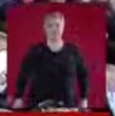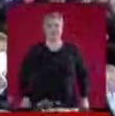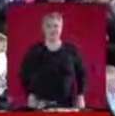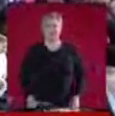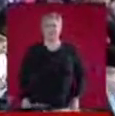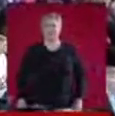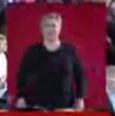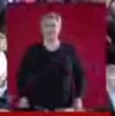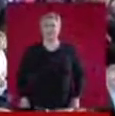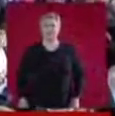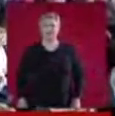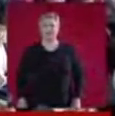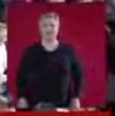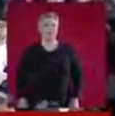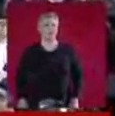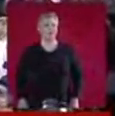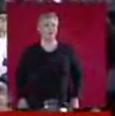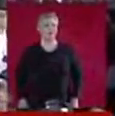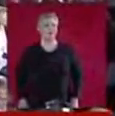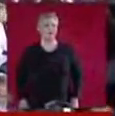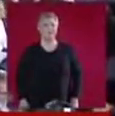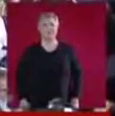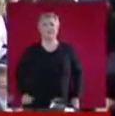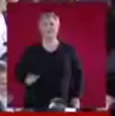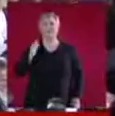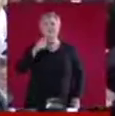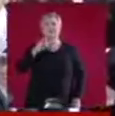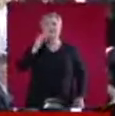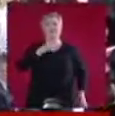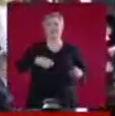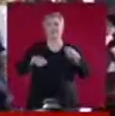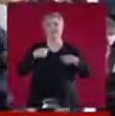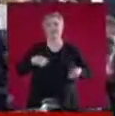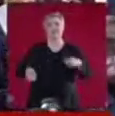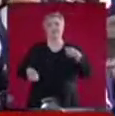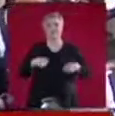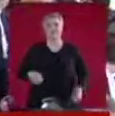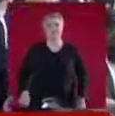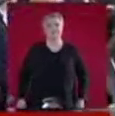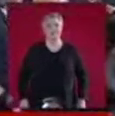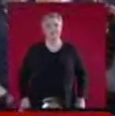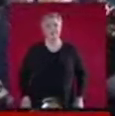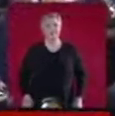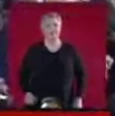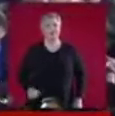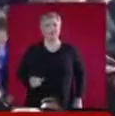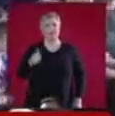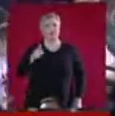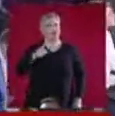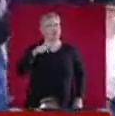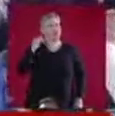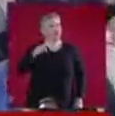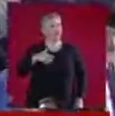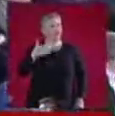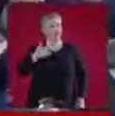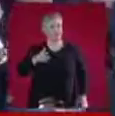το μέλον μας ο καπιταλισμός άλλος ένας κόσμος είναι έκτος